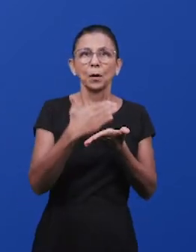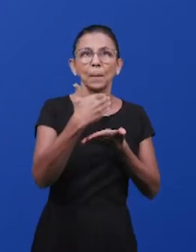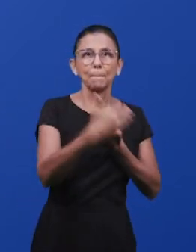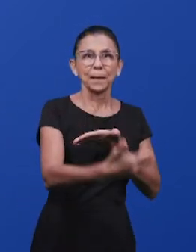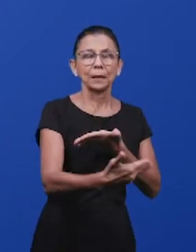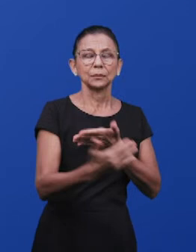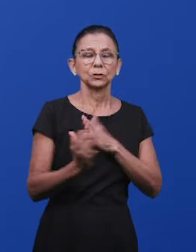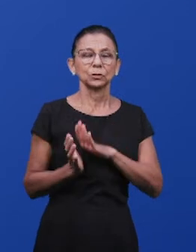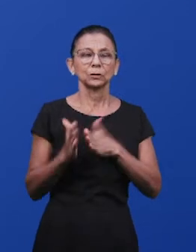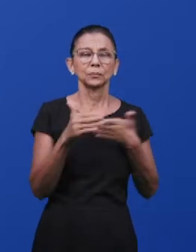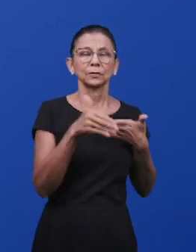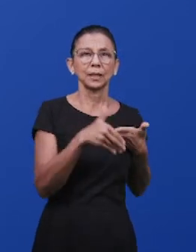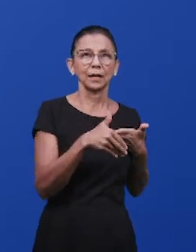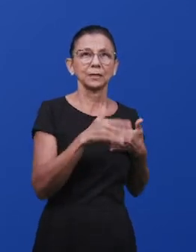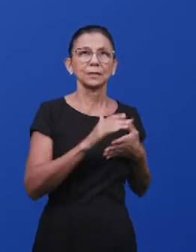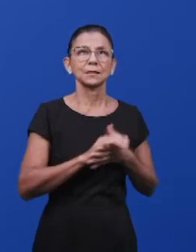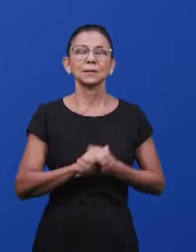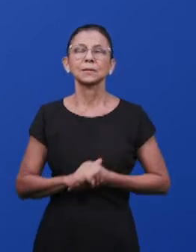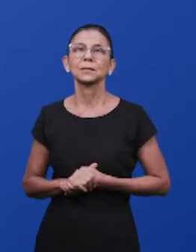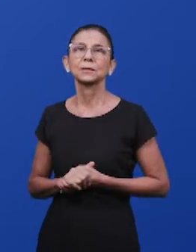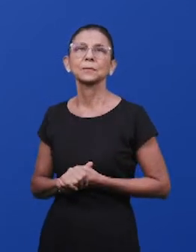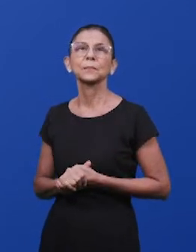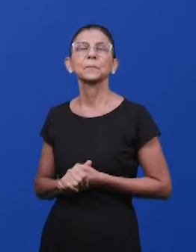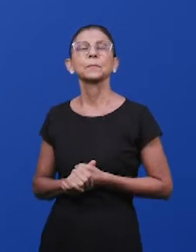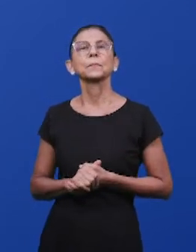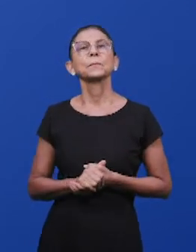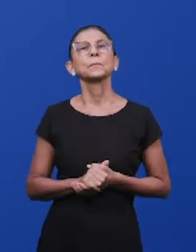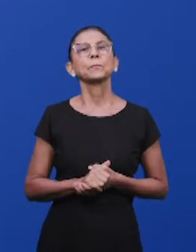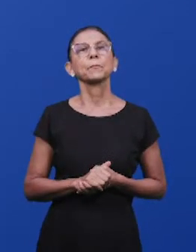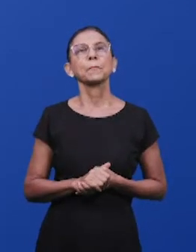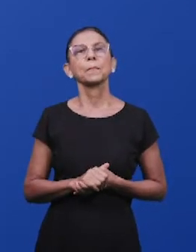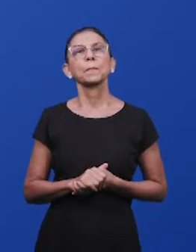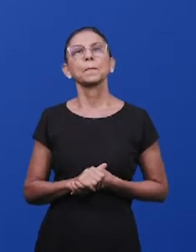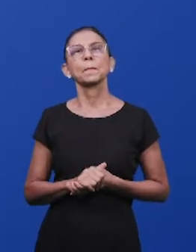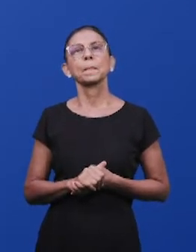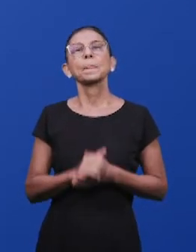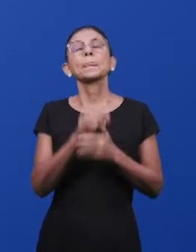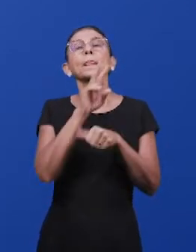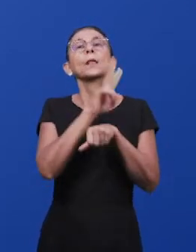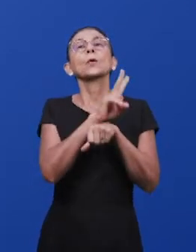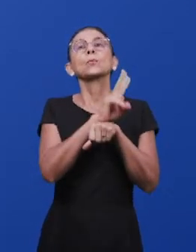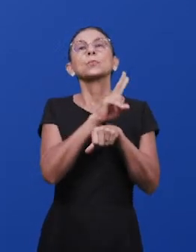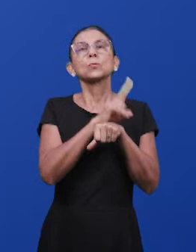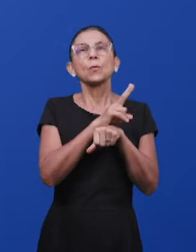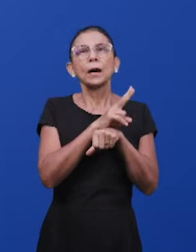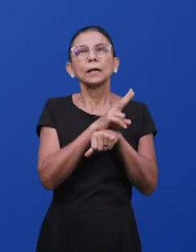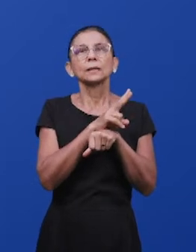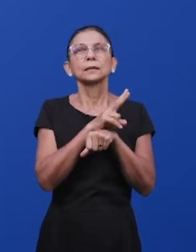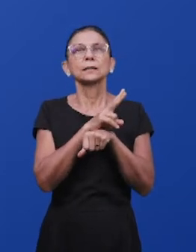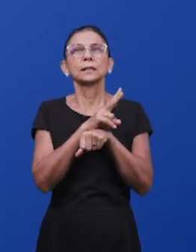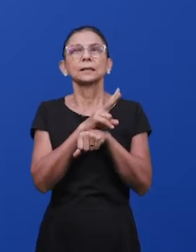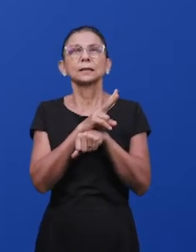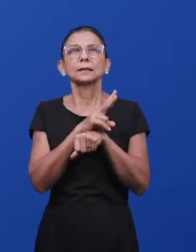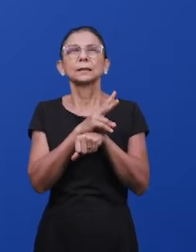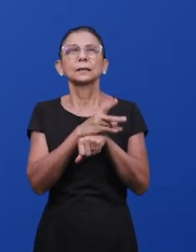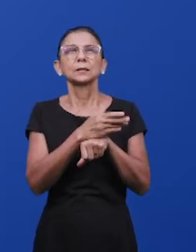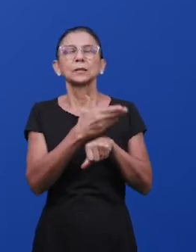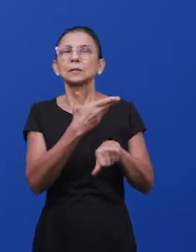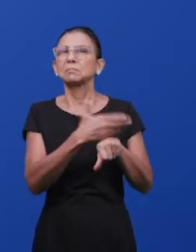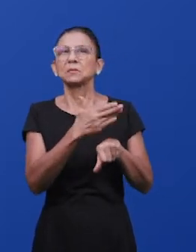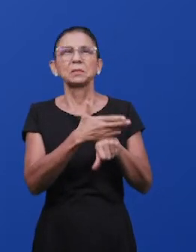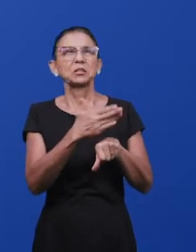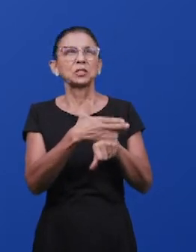con gli infedeli. Quelle guardie non hanno messo in pratica la dottrina, quindi hanno ricevuto il giudizio del